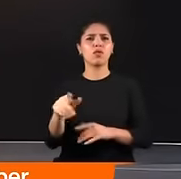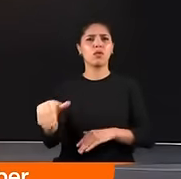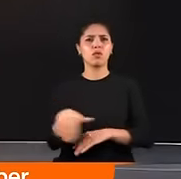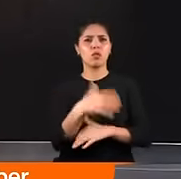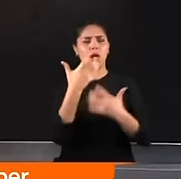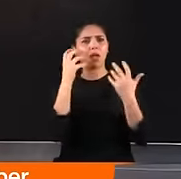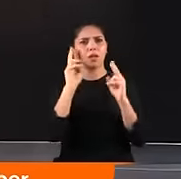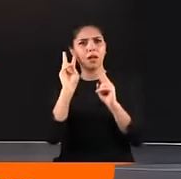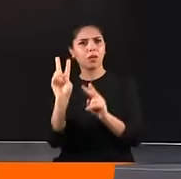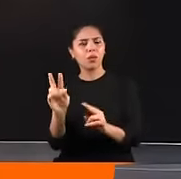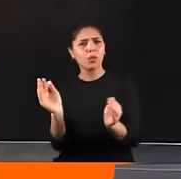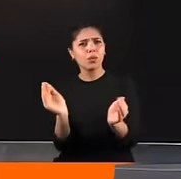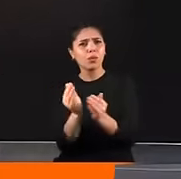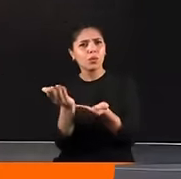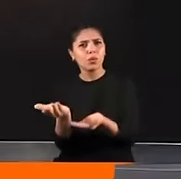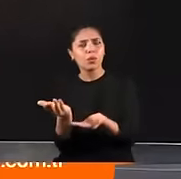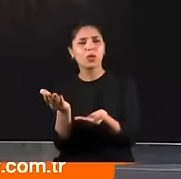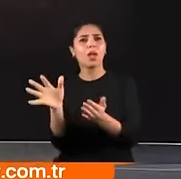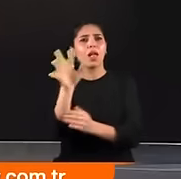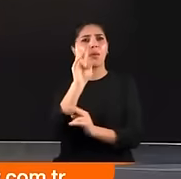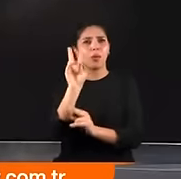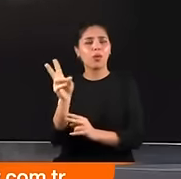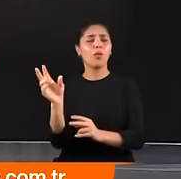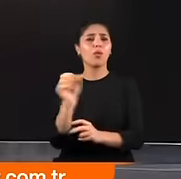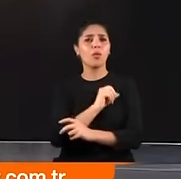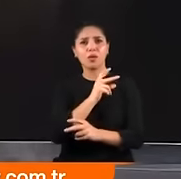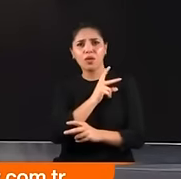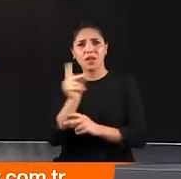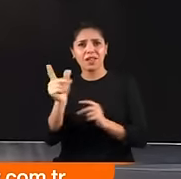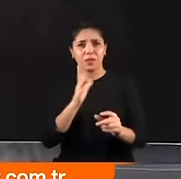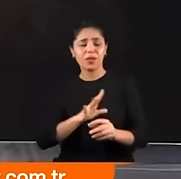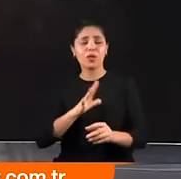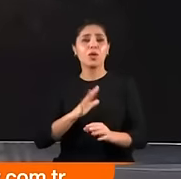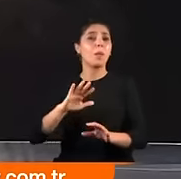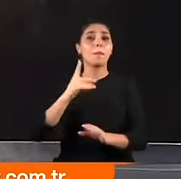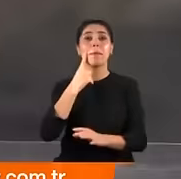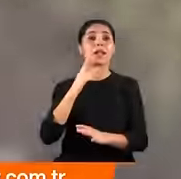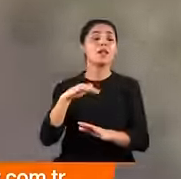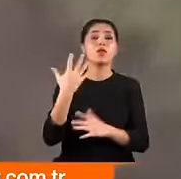aslan görüldü. Yavruydu. Gören korkuyla kaçacak yer aradı. Bakın sonra ne oldu?